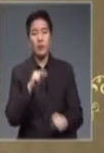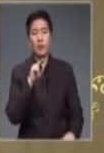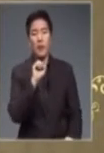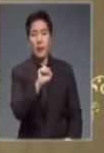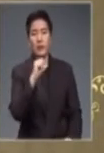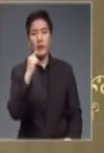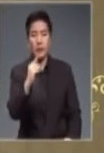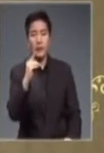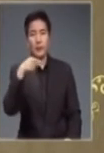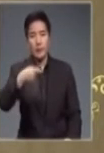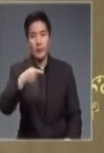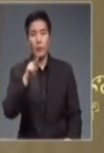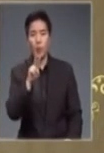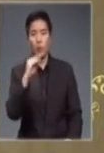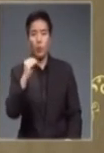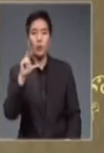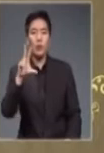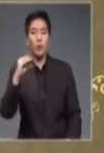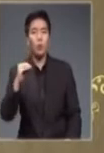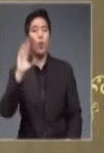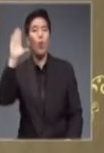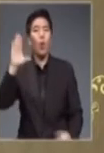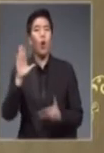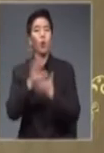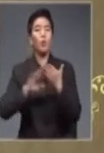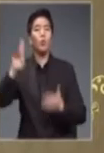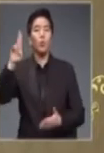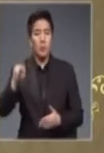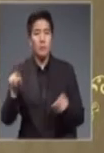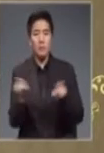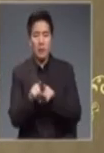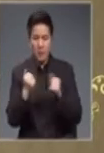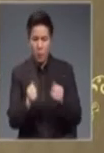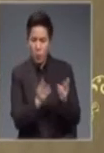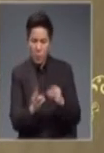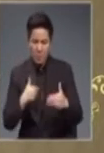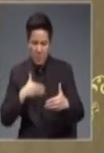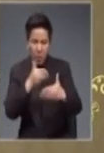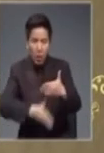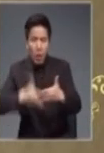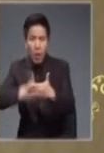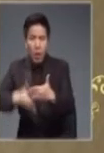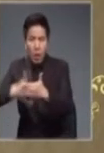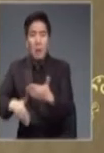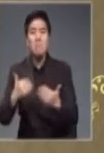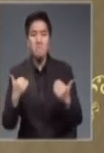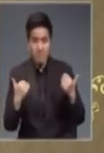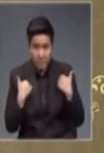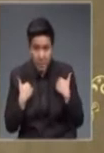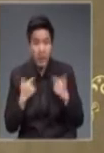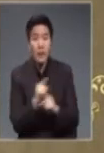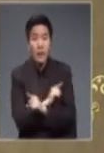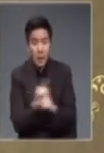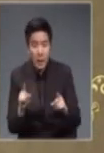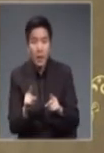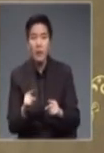และโรงเรียนเอกชนที่เน้นด้านวิทยาศาสตร์และเทคโนโลยีเป็นต้นนะครับอย่าถือว่าจะเอาใครมาแย่งงานของเราเลยนะครับมันเป็นระยะแรกเราต้อง